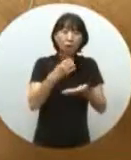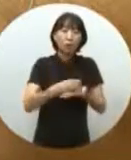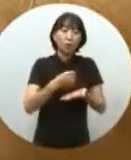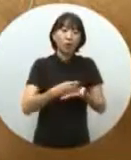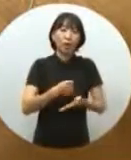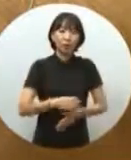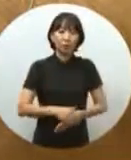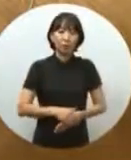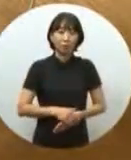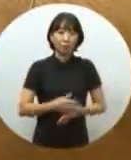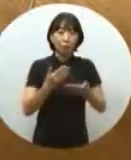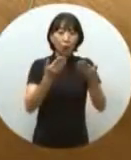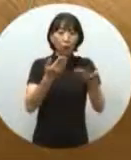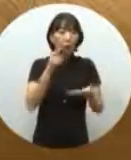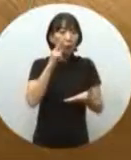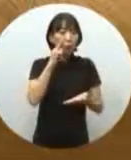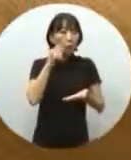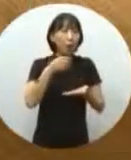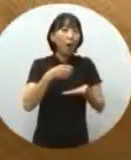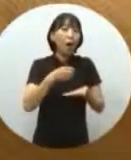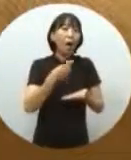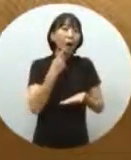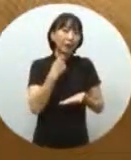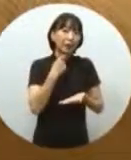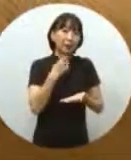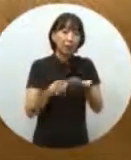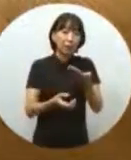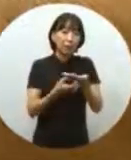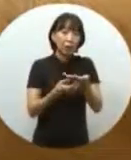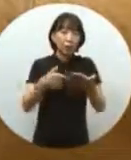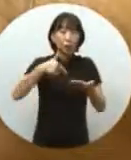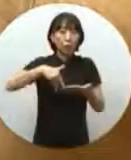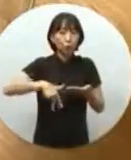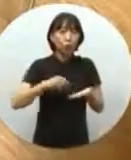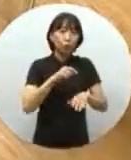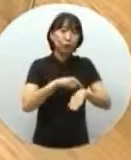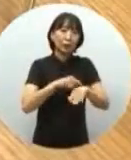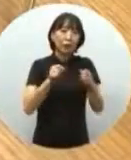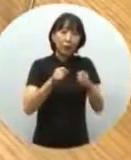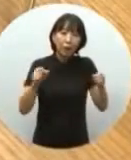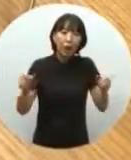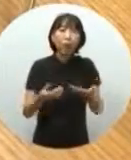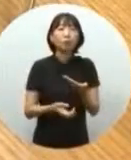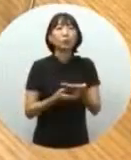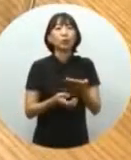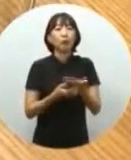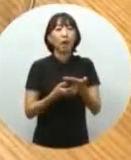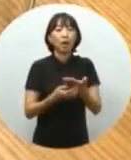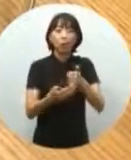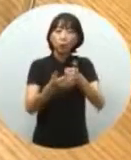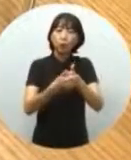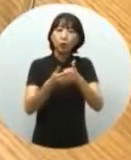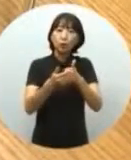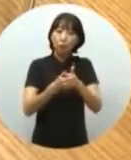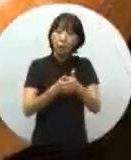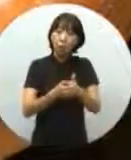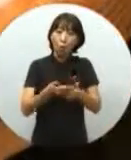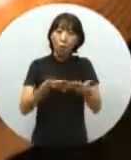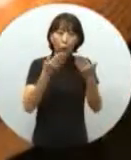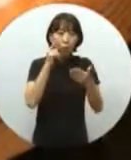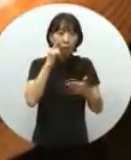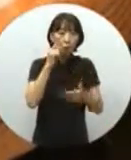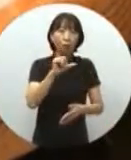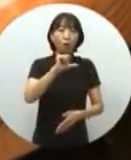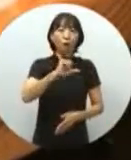ですよね。 濃いめの味のお茶なんですね。 はい、で、蒸す時間をね、作るとき長く蒸すんですけど。 なるほど。 はい、 ではおすすめの、はい、この濃いめの